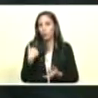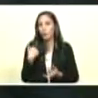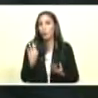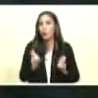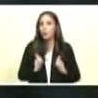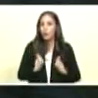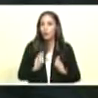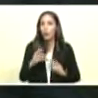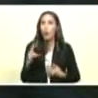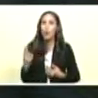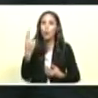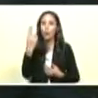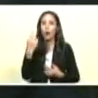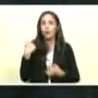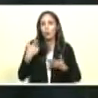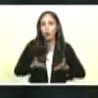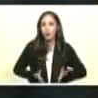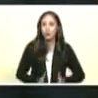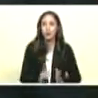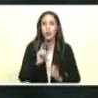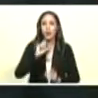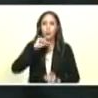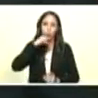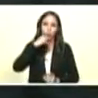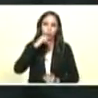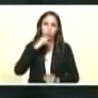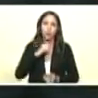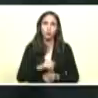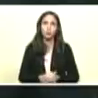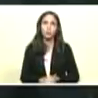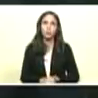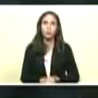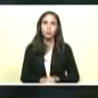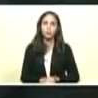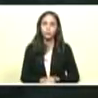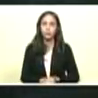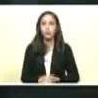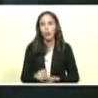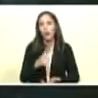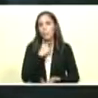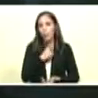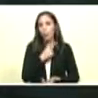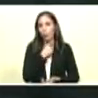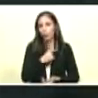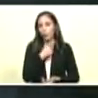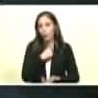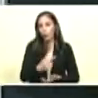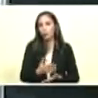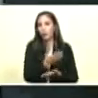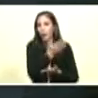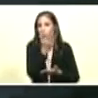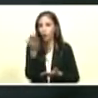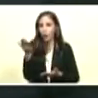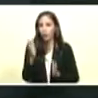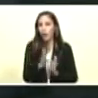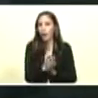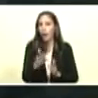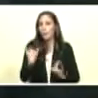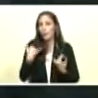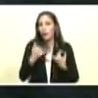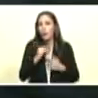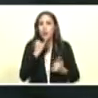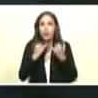corazón sigue siendo ruso. Я хотел бы вам сказать эти слова на родном языке. Y me gustaría dirigirme a ustedes en mi idioma